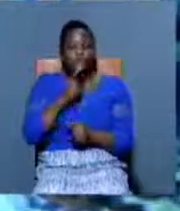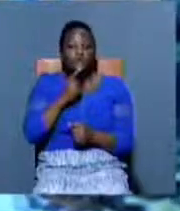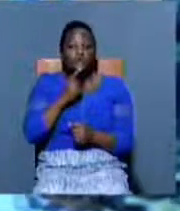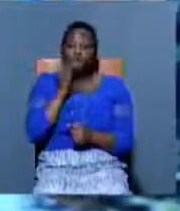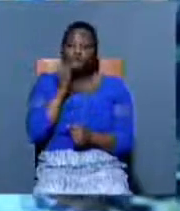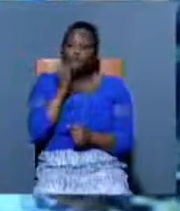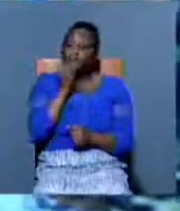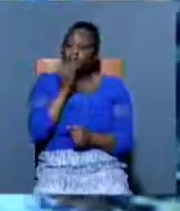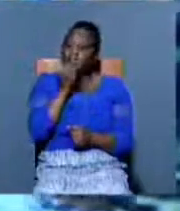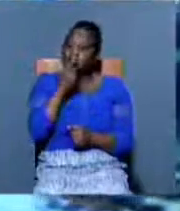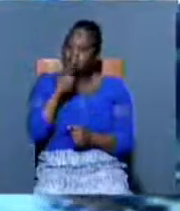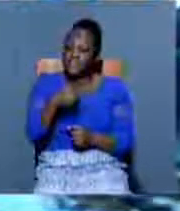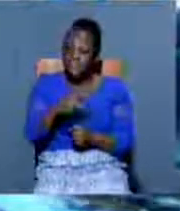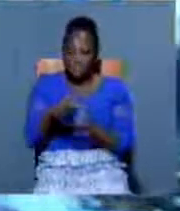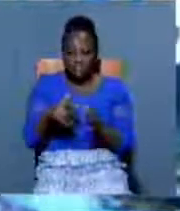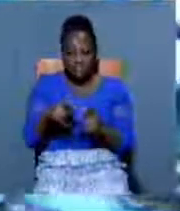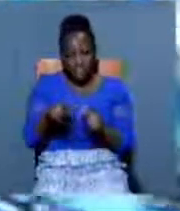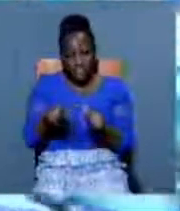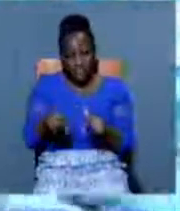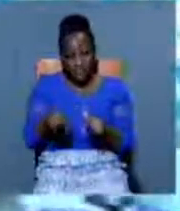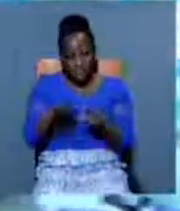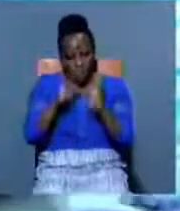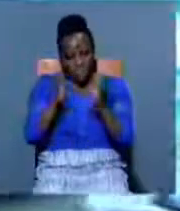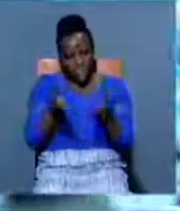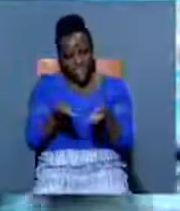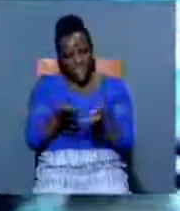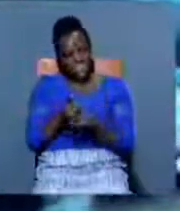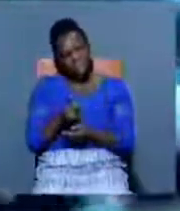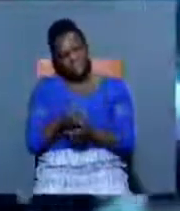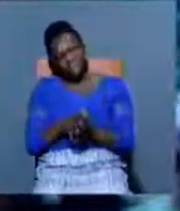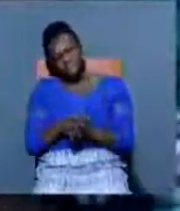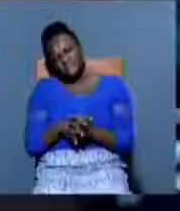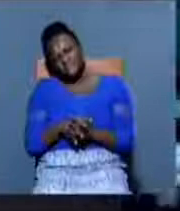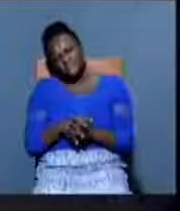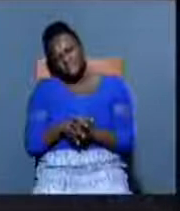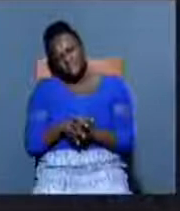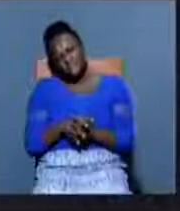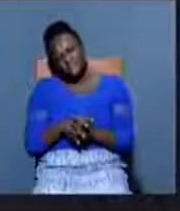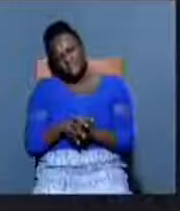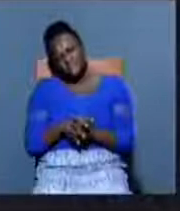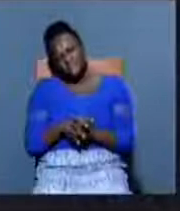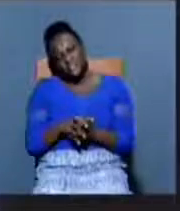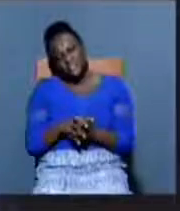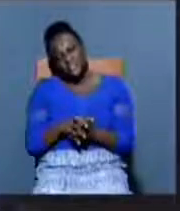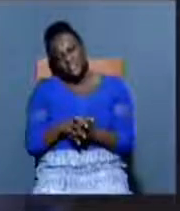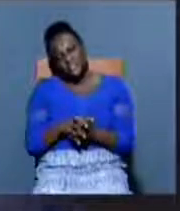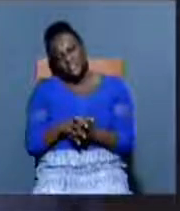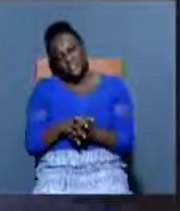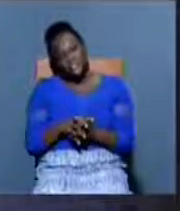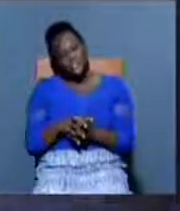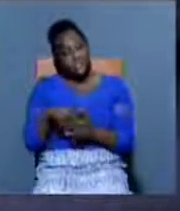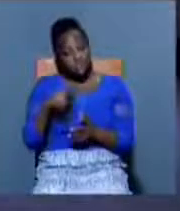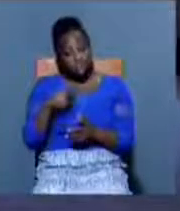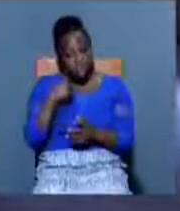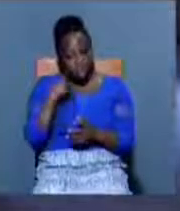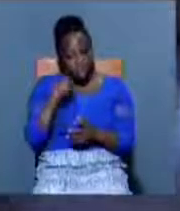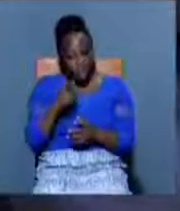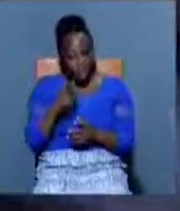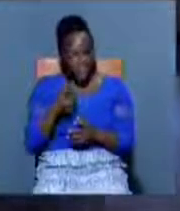gani? Na nalisema hili kusudi kwenu kwa sababu mimi nimeliona. Sasa hivi baba na